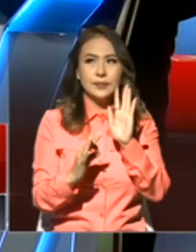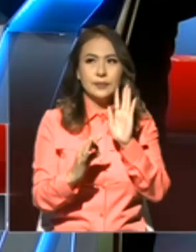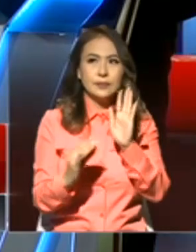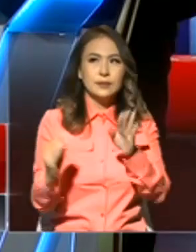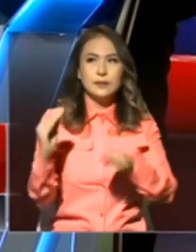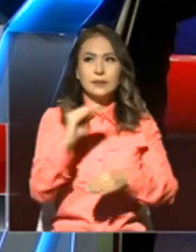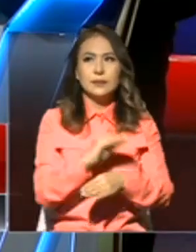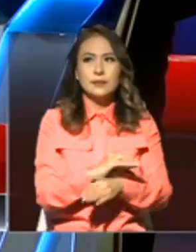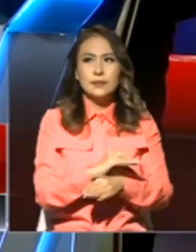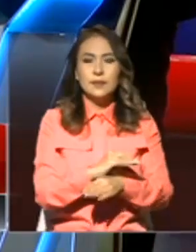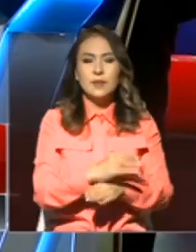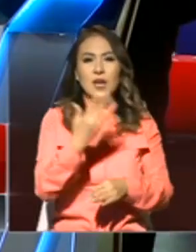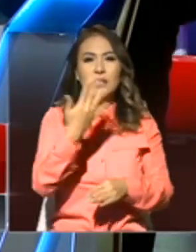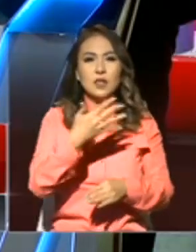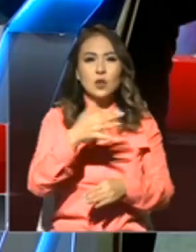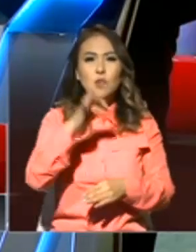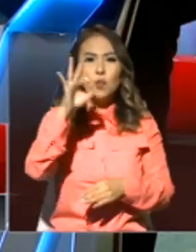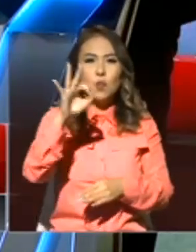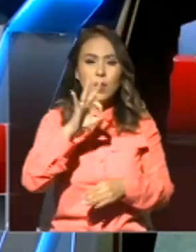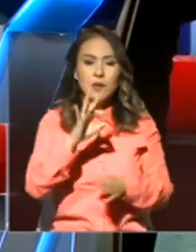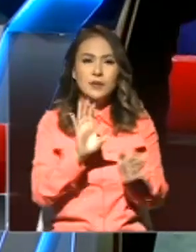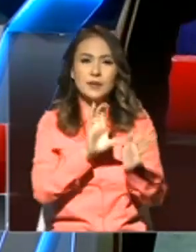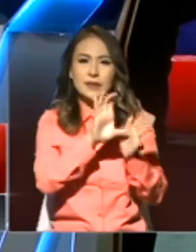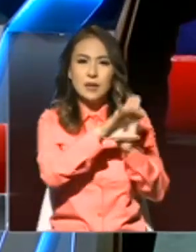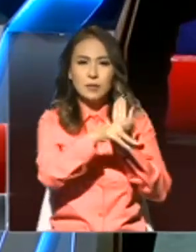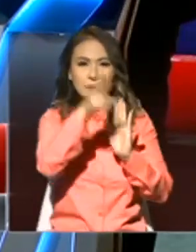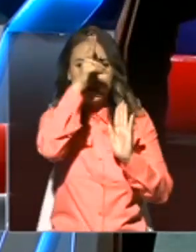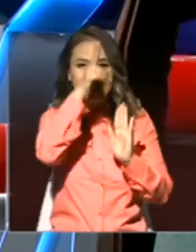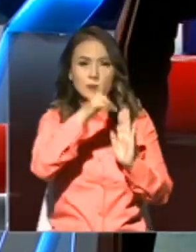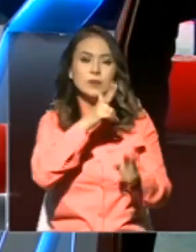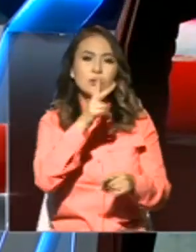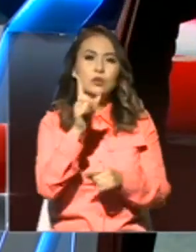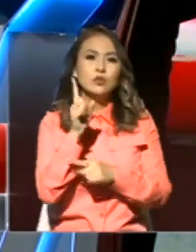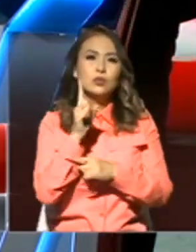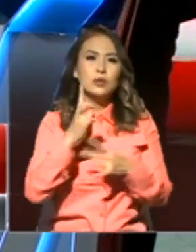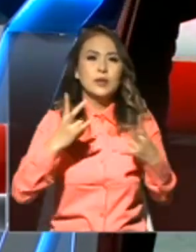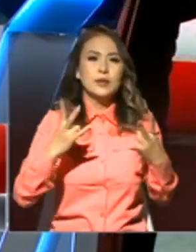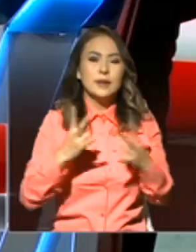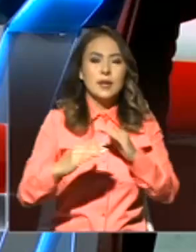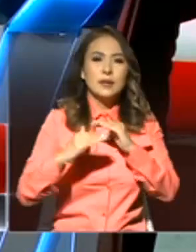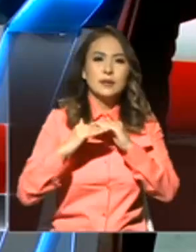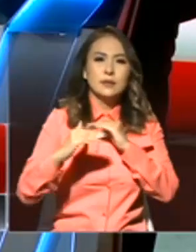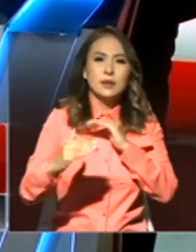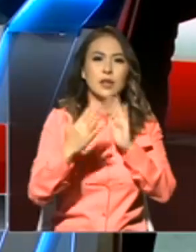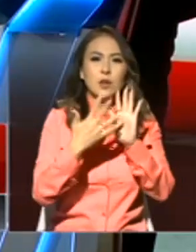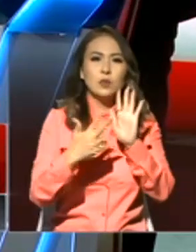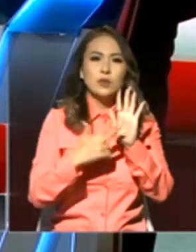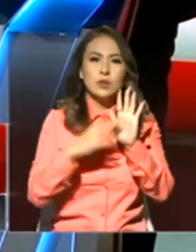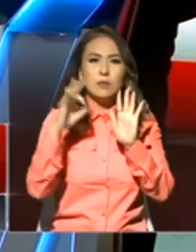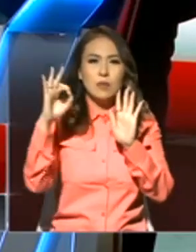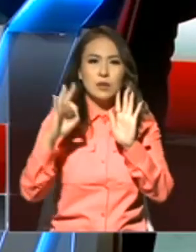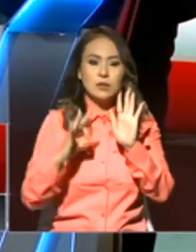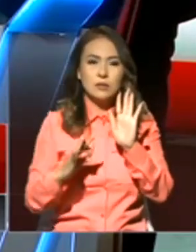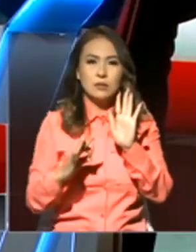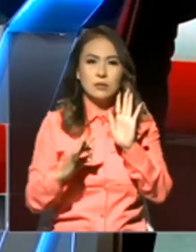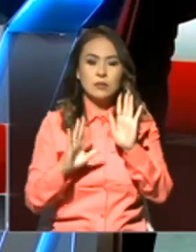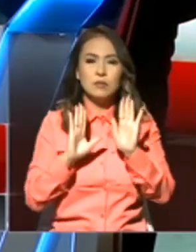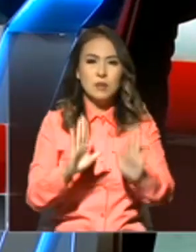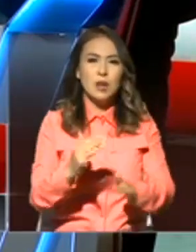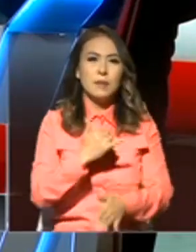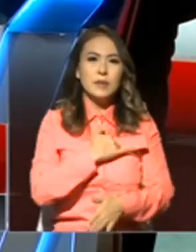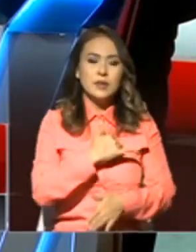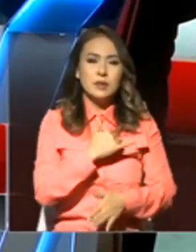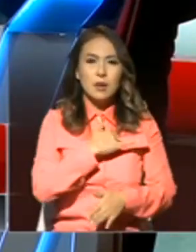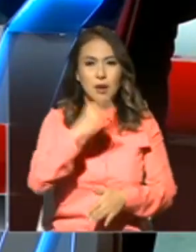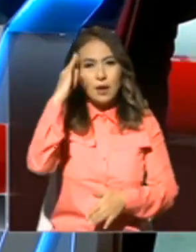Және де 50% салып, жаңа 3 ай күту керек деген әңгіме. Еліміздегі ипотеканың 58% дейсіз ба? Иә. Бірақ біздің